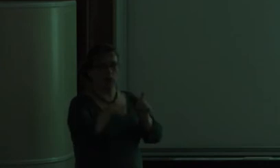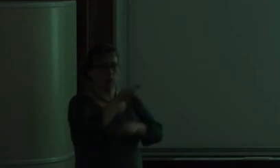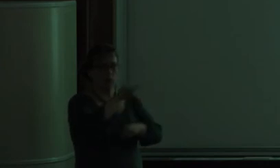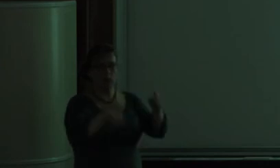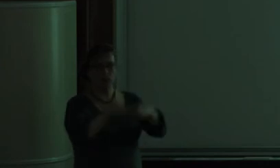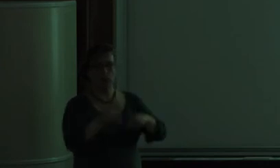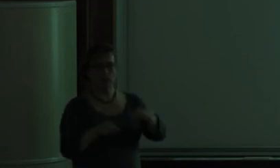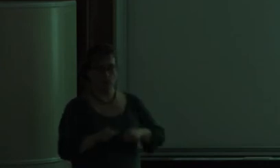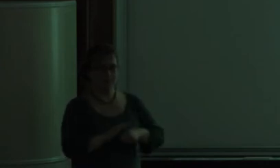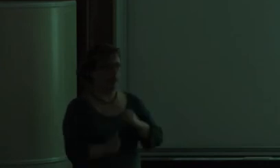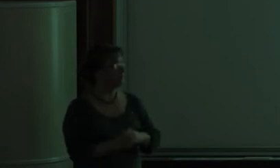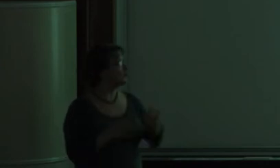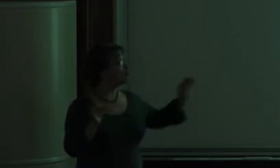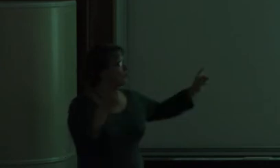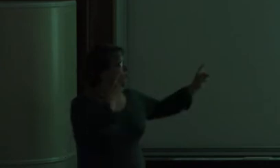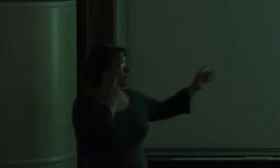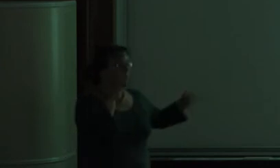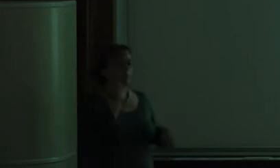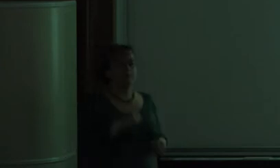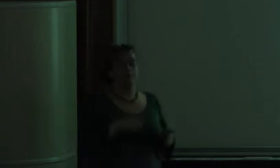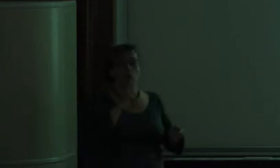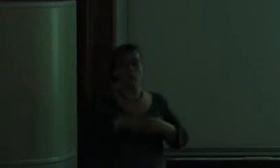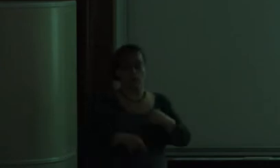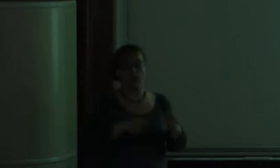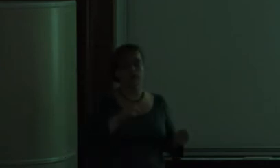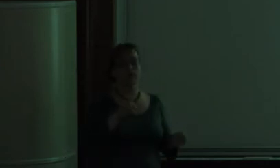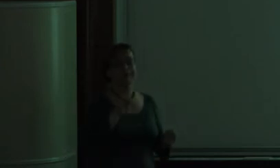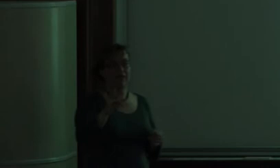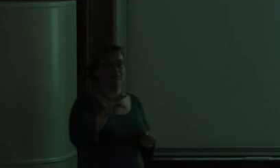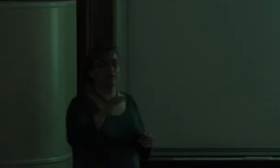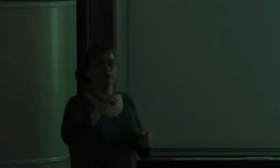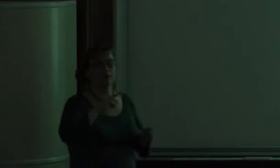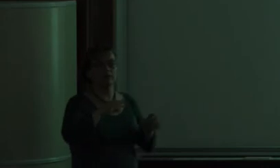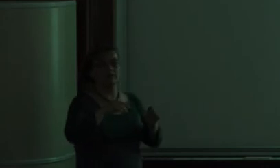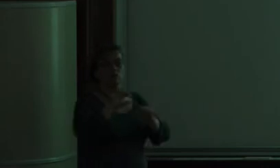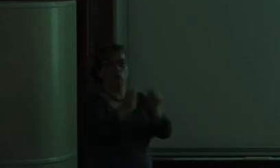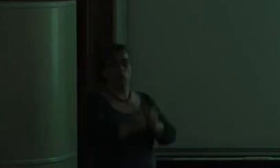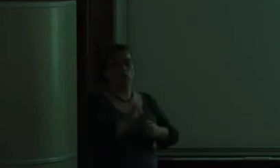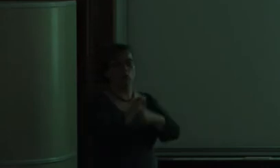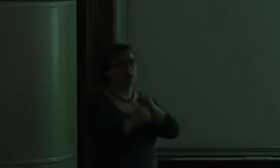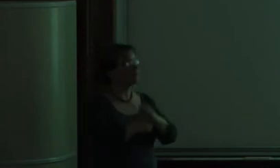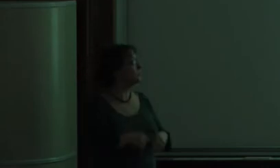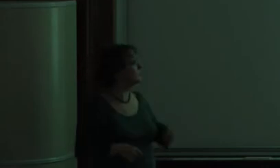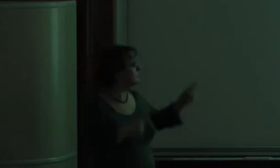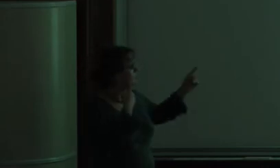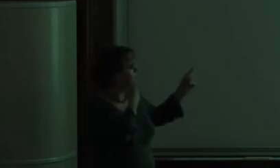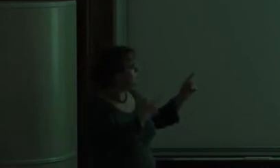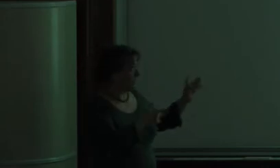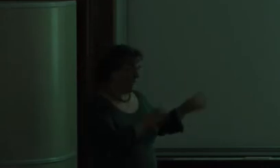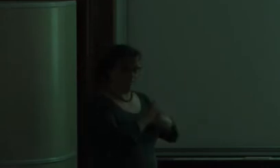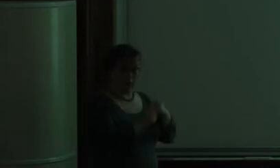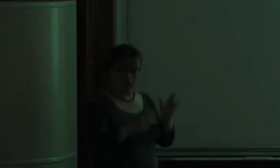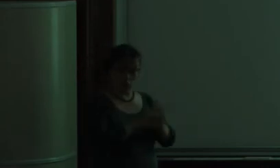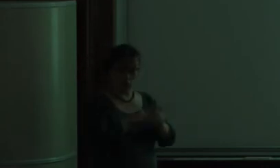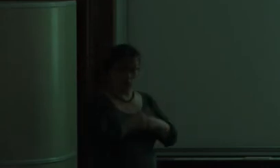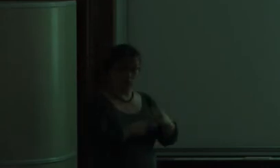productif. Je vais entrer la commande ifconfig sur mon ordinateur. Alors, je vous promets, ça c'est du code qui tourne en temps réel. Et je viens de réaliser que